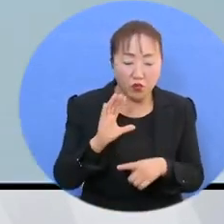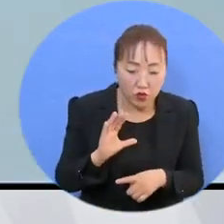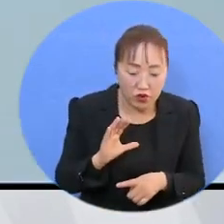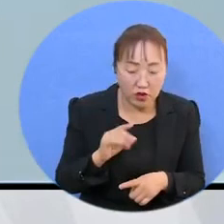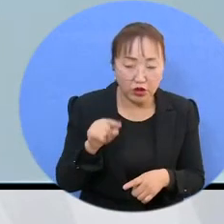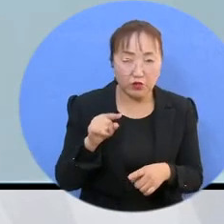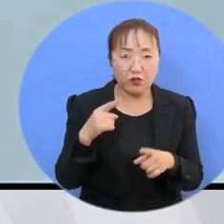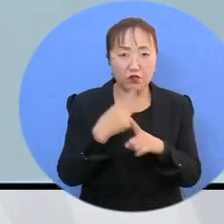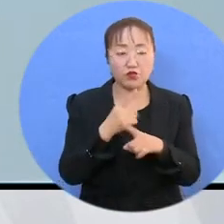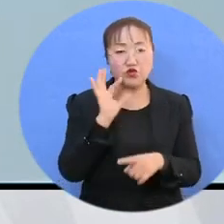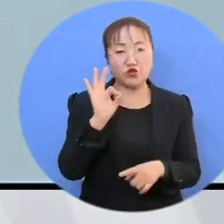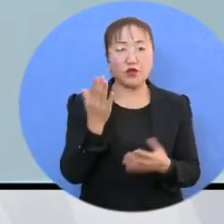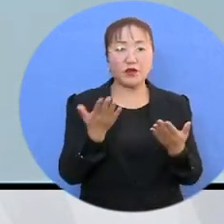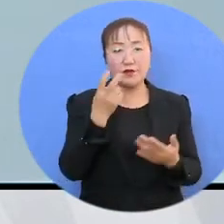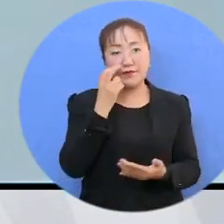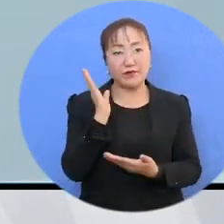харцгаая.